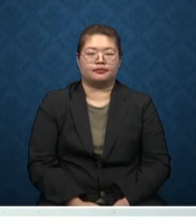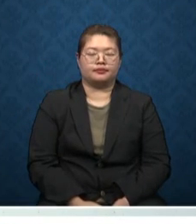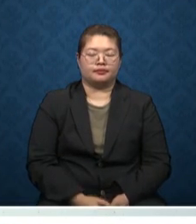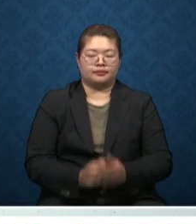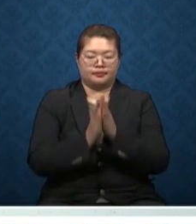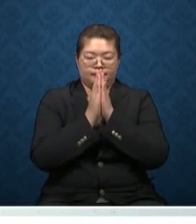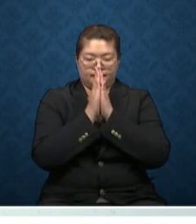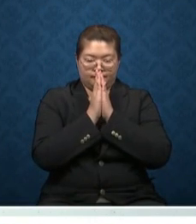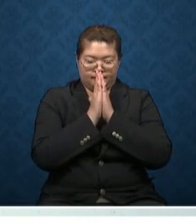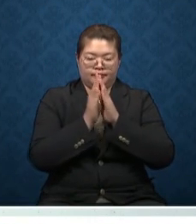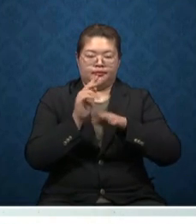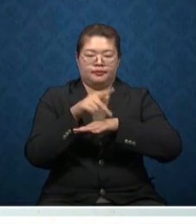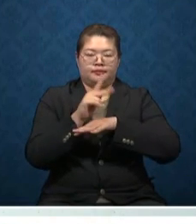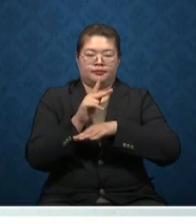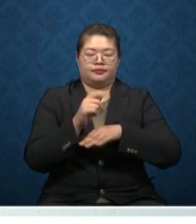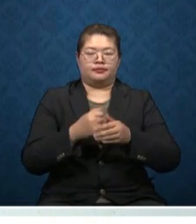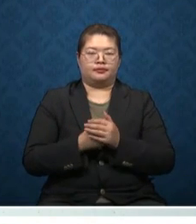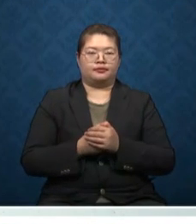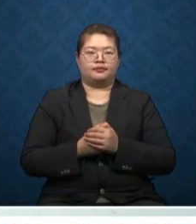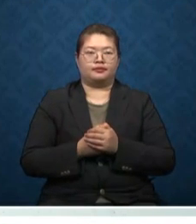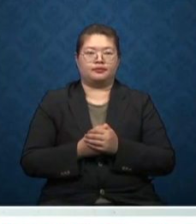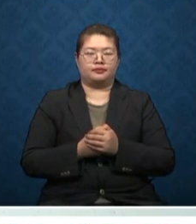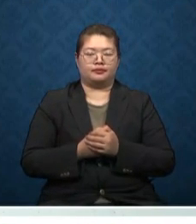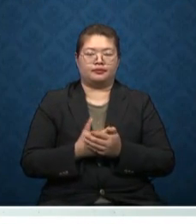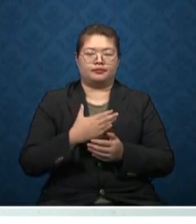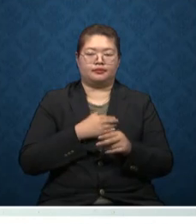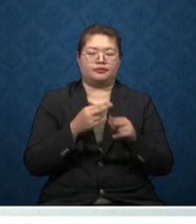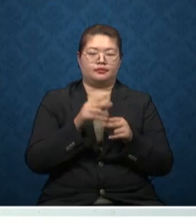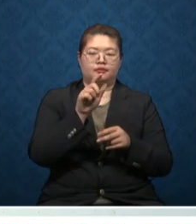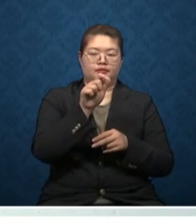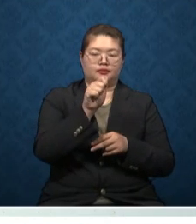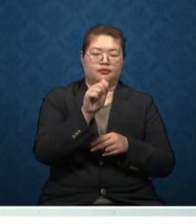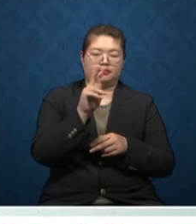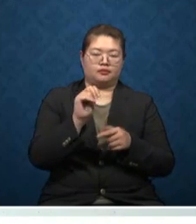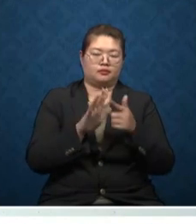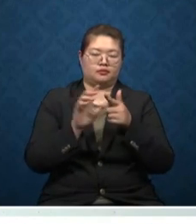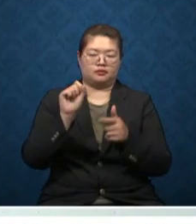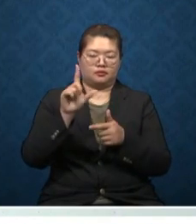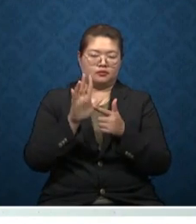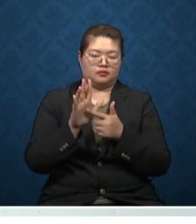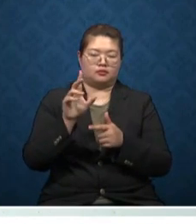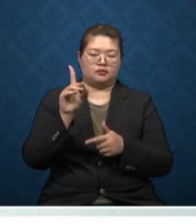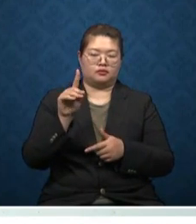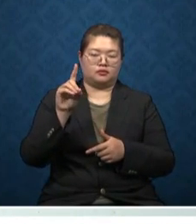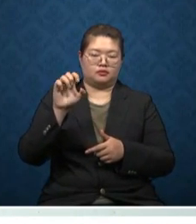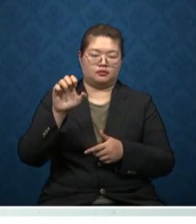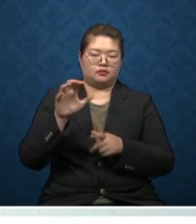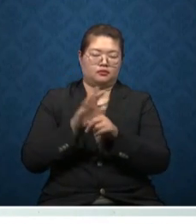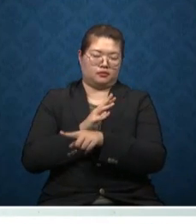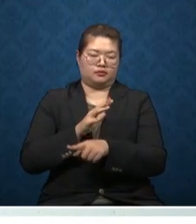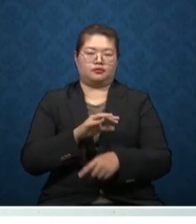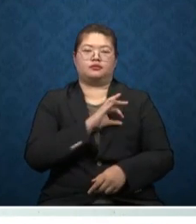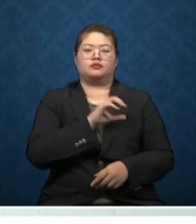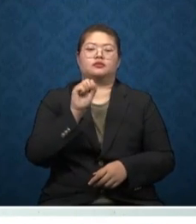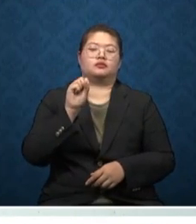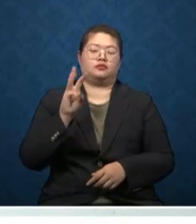กราบเรียนท่านประธานวุฒิสภาที่เคารพครับกระผมอนุสักคงมาลัยสมาชิกวุฒิสภาคงจะขอใช้เวลาเพียงสั้นๆ